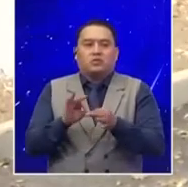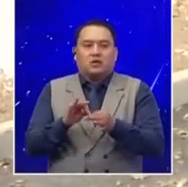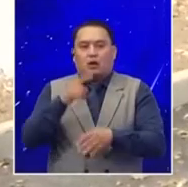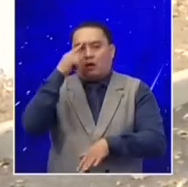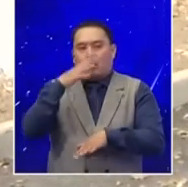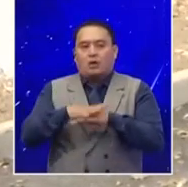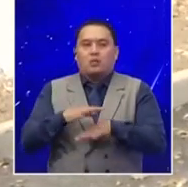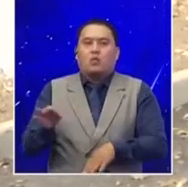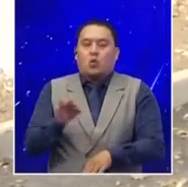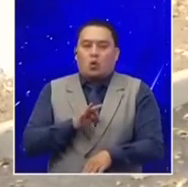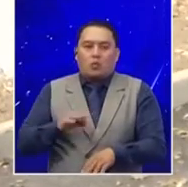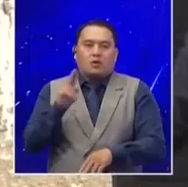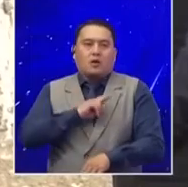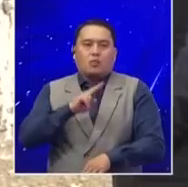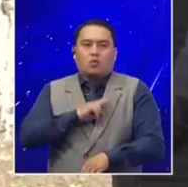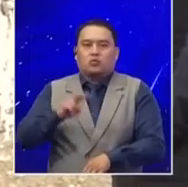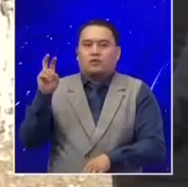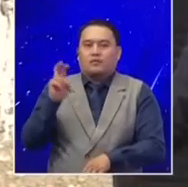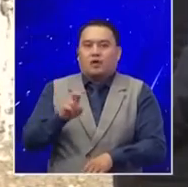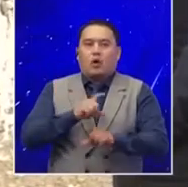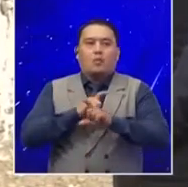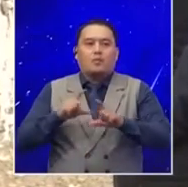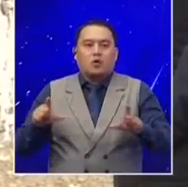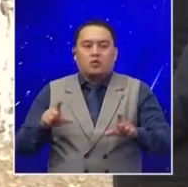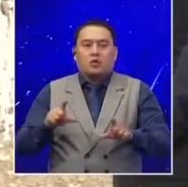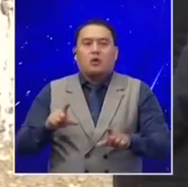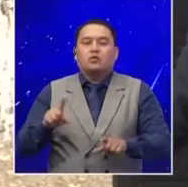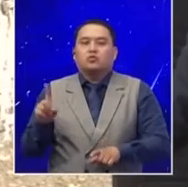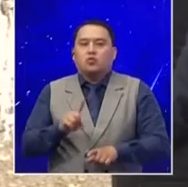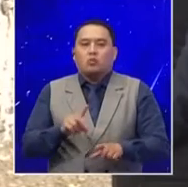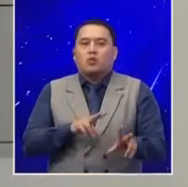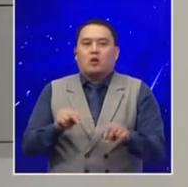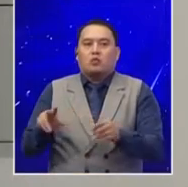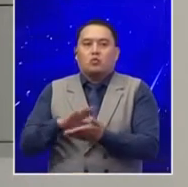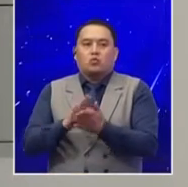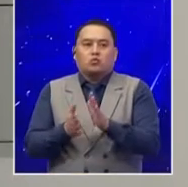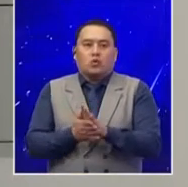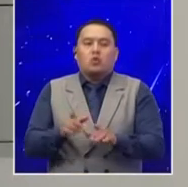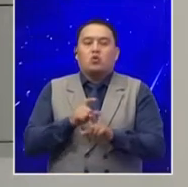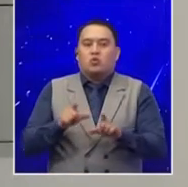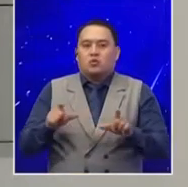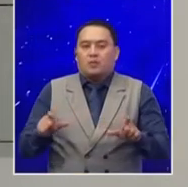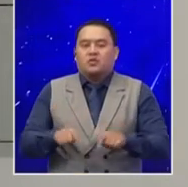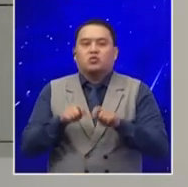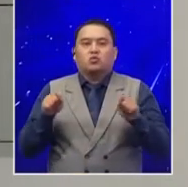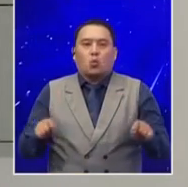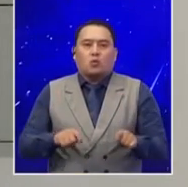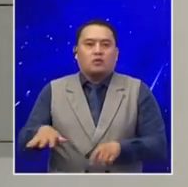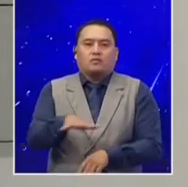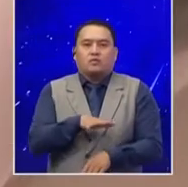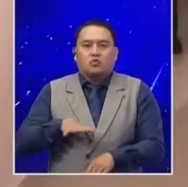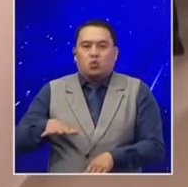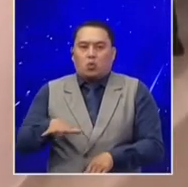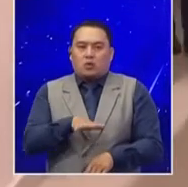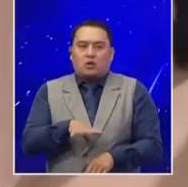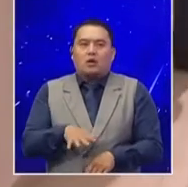аким Алматинской области в ходе рабочего визита на объект. Глава ЖТСУ отметил, что благоприятные условия для пациентов должны быть созданы на всей территории